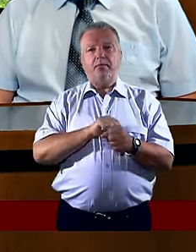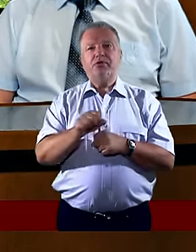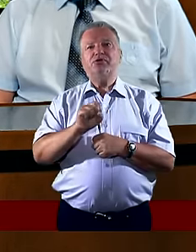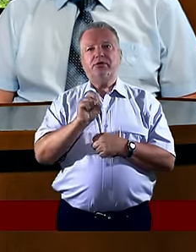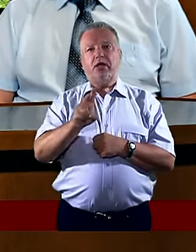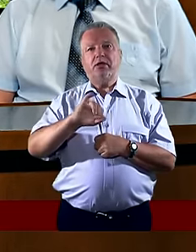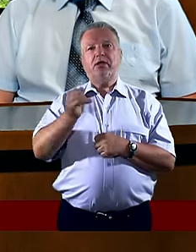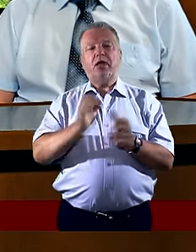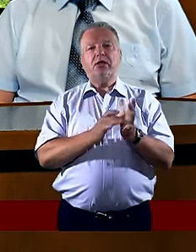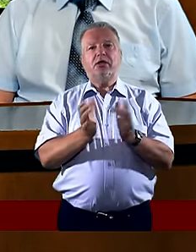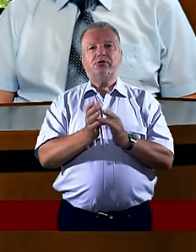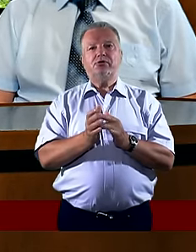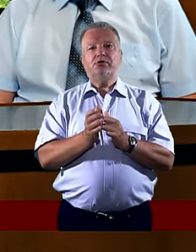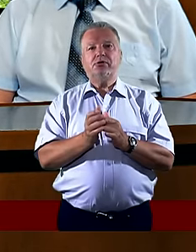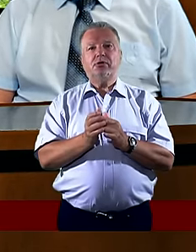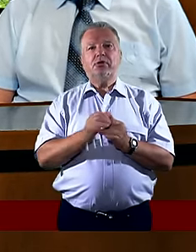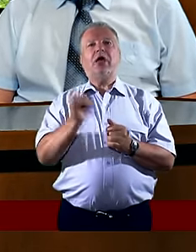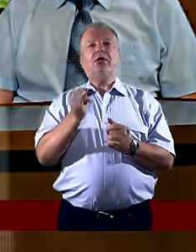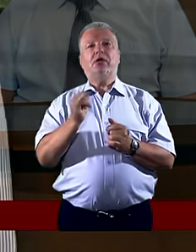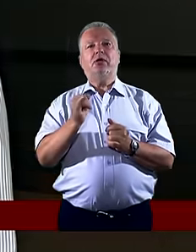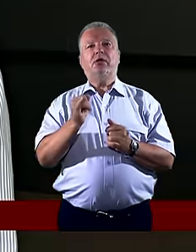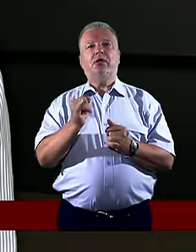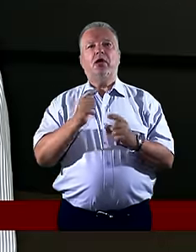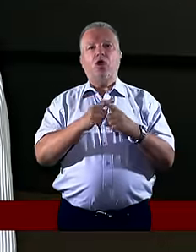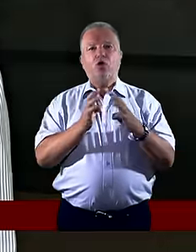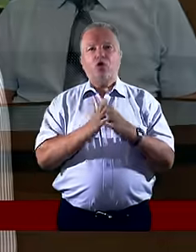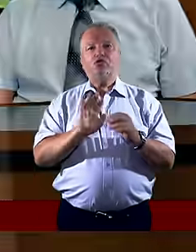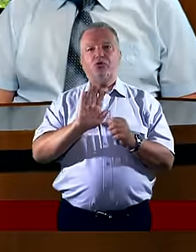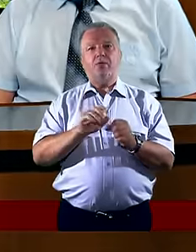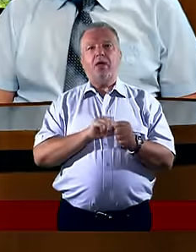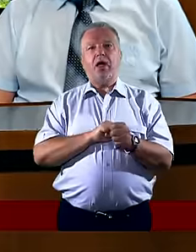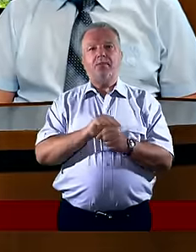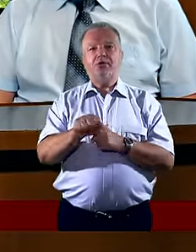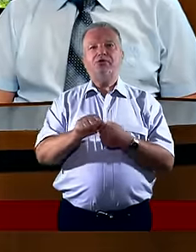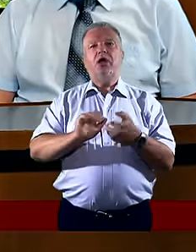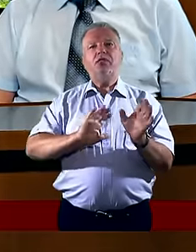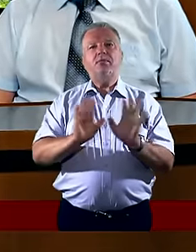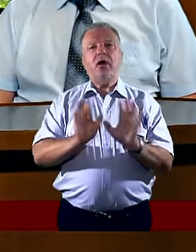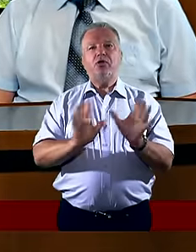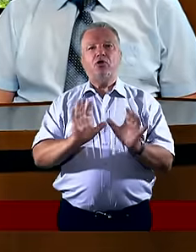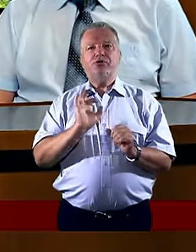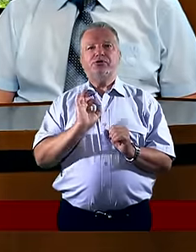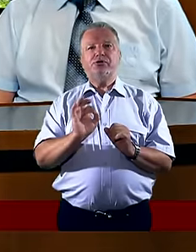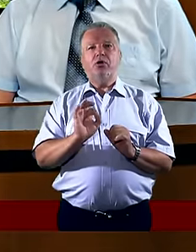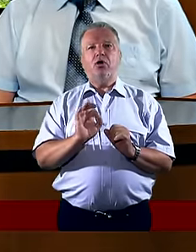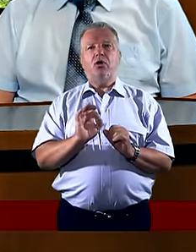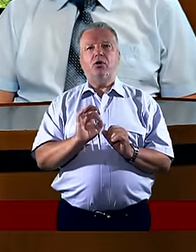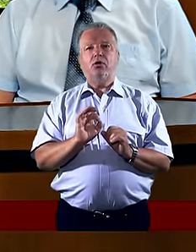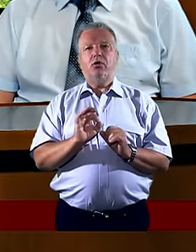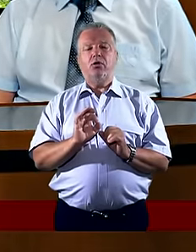być taki, jaki był Jezus. To znaczy jaki? Czyli Kościół ma być dbający